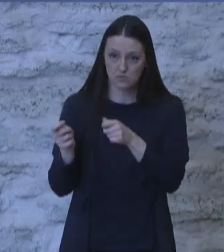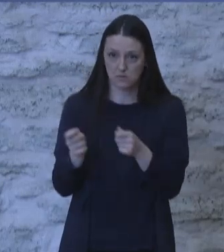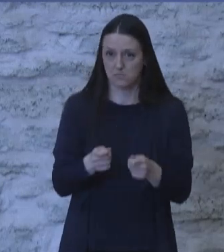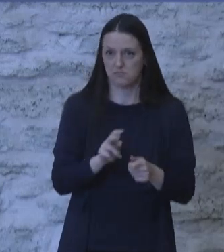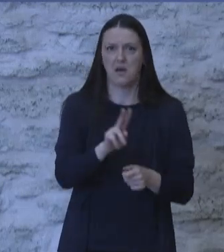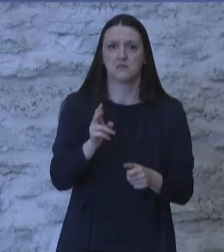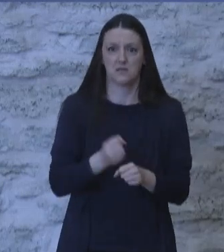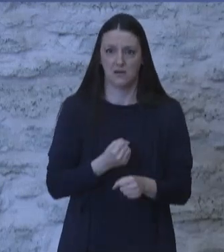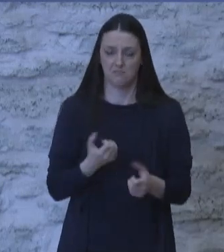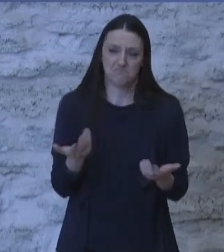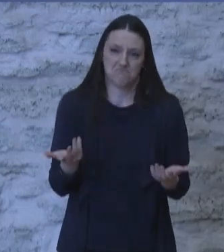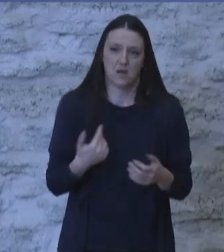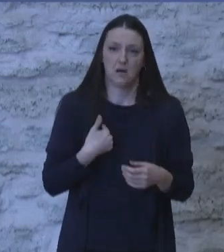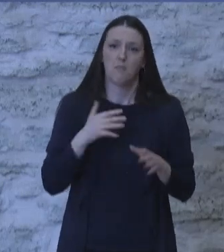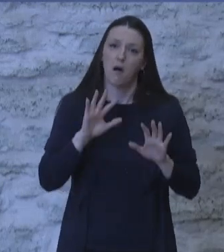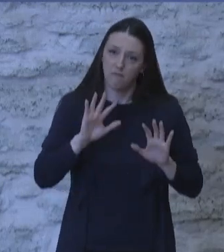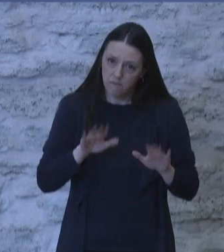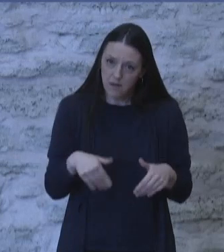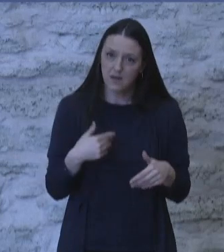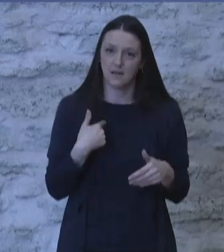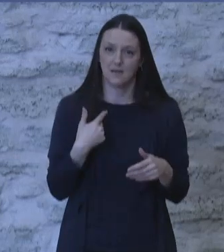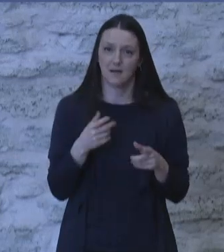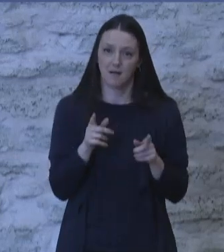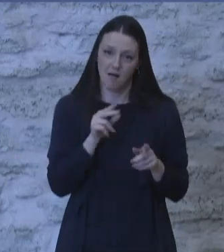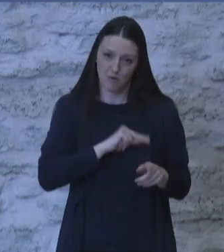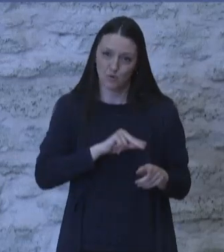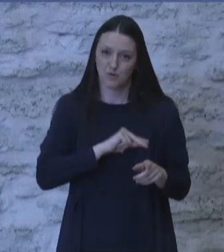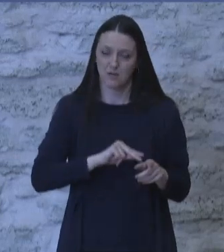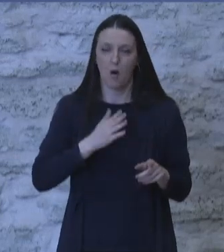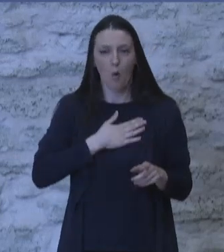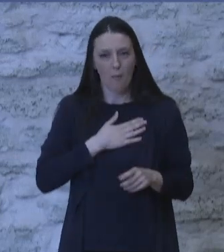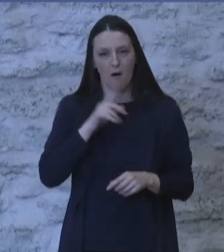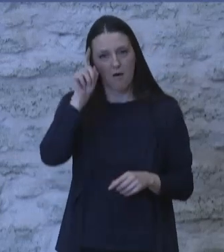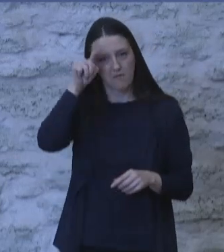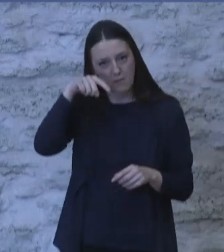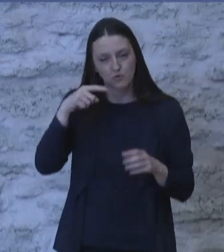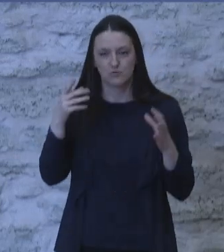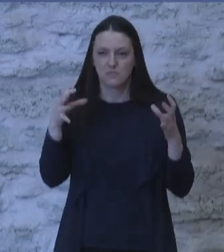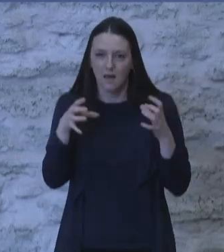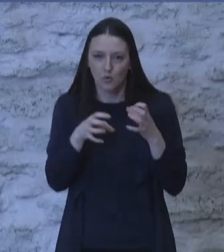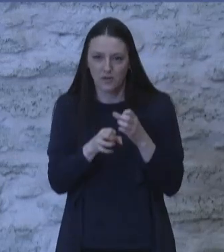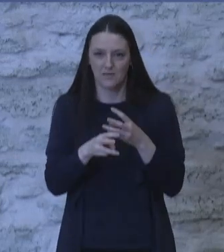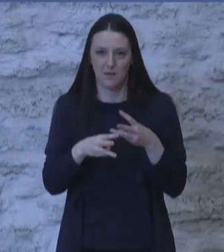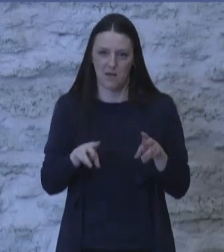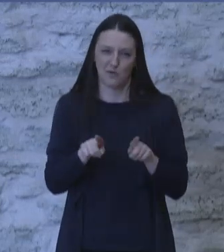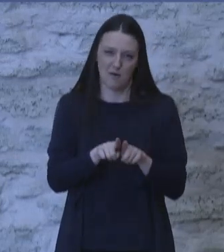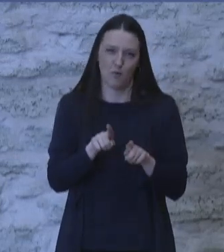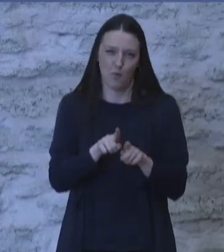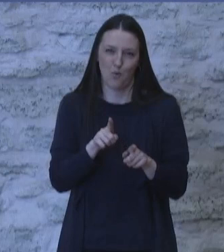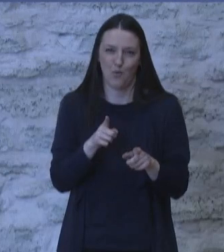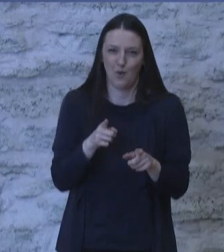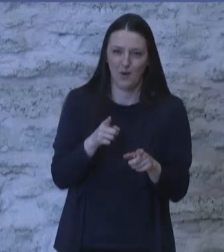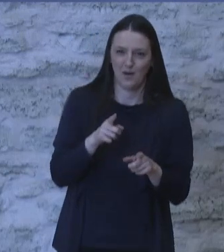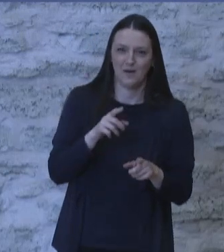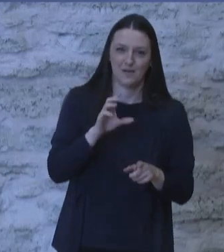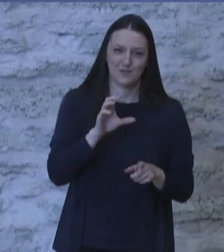Ma võin deduktiivsed meetodid kasutades. Deduktiivsed meetodid kasutades Sherlock Holmeslikult, Arthur